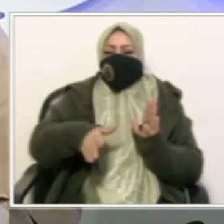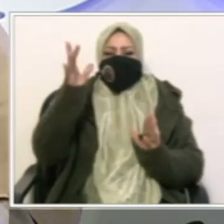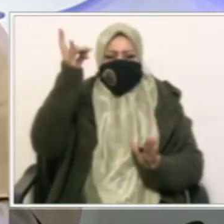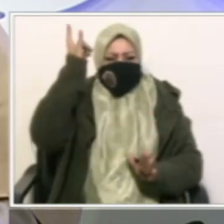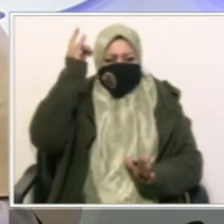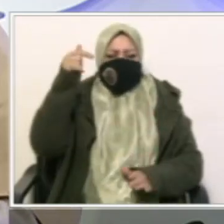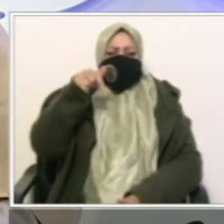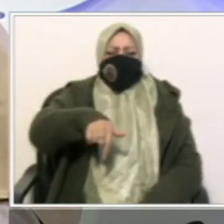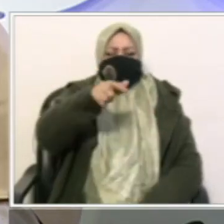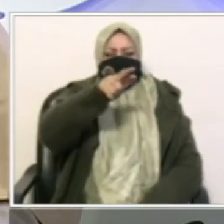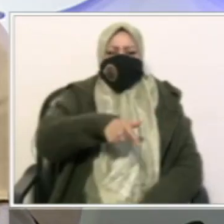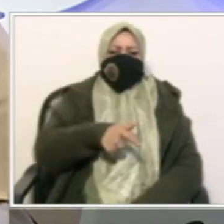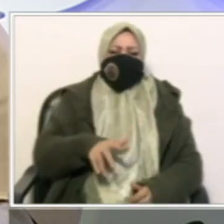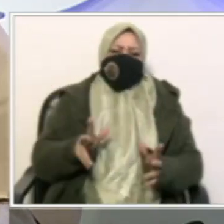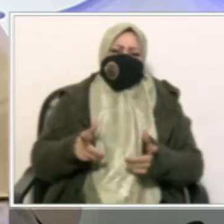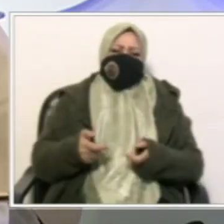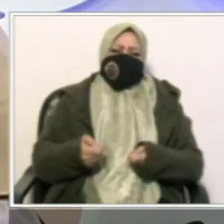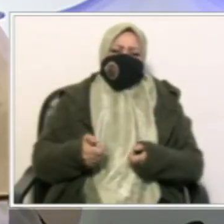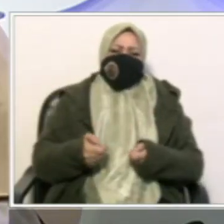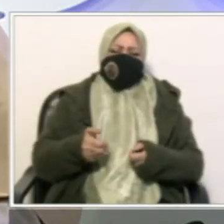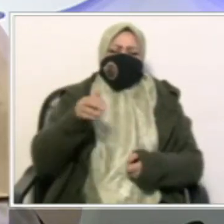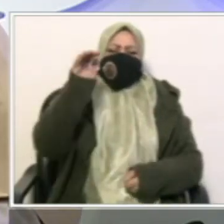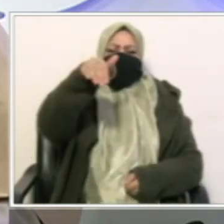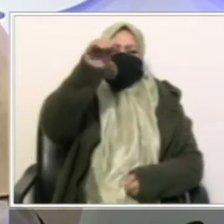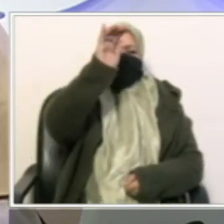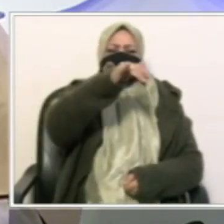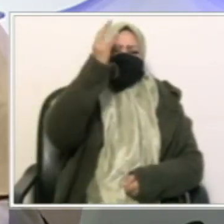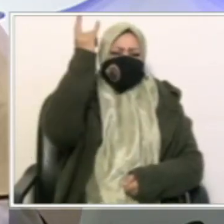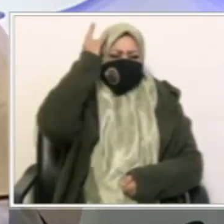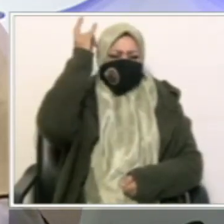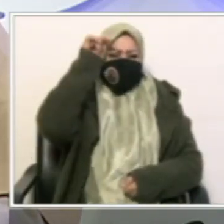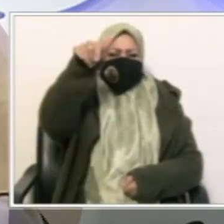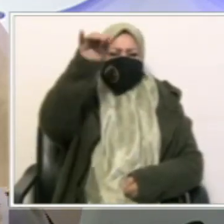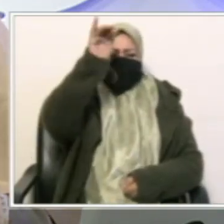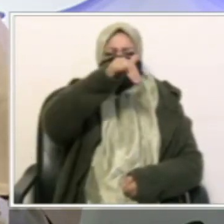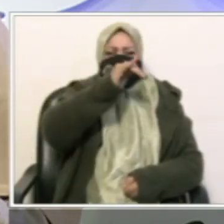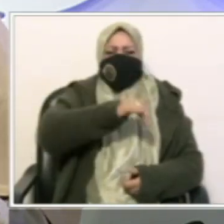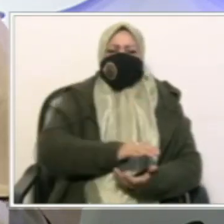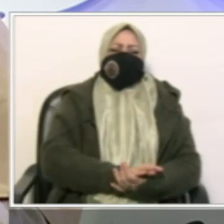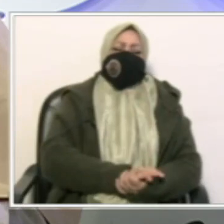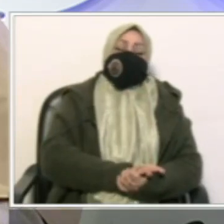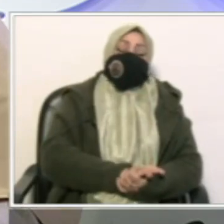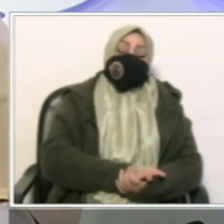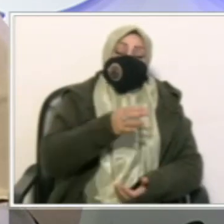يعني يهرب إبليس والعياذ بالله وله صوت، وهو كأنه يخرج الريح